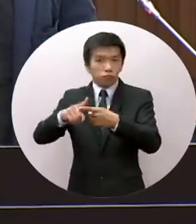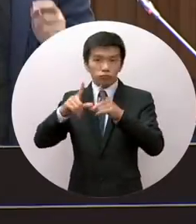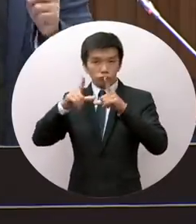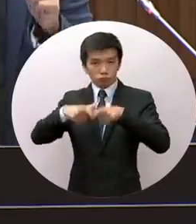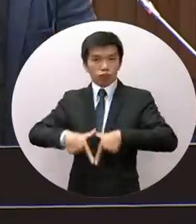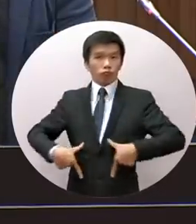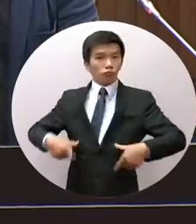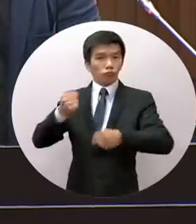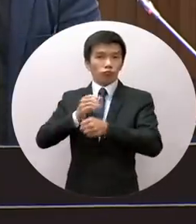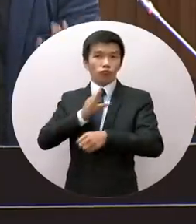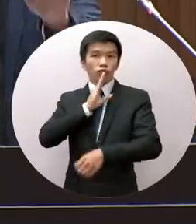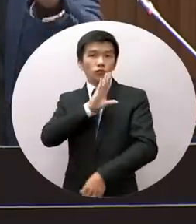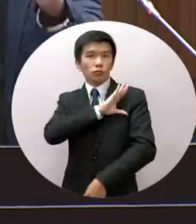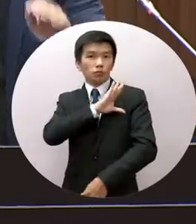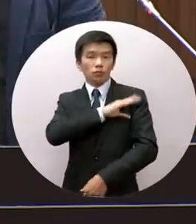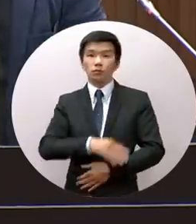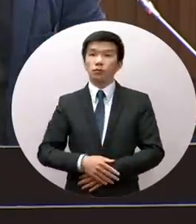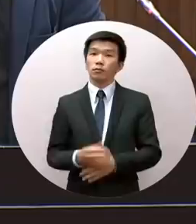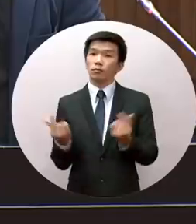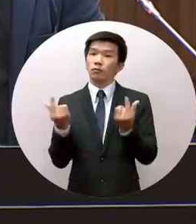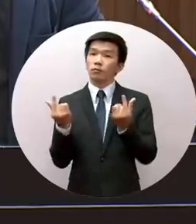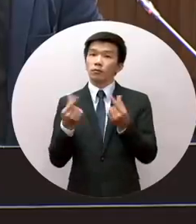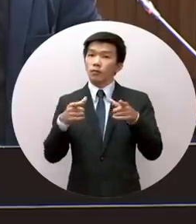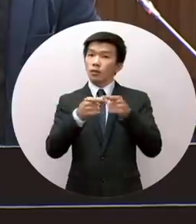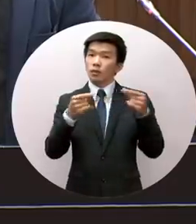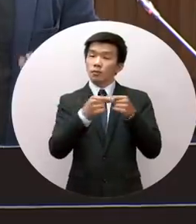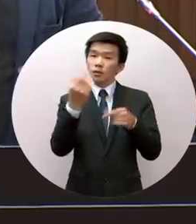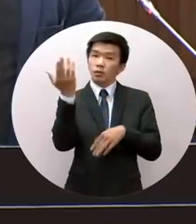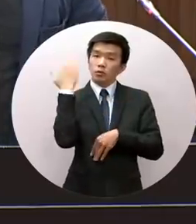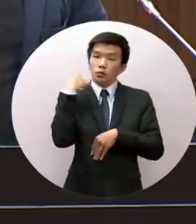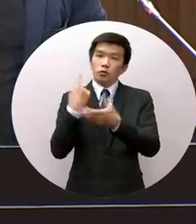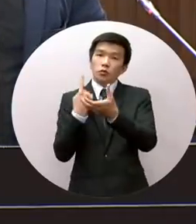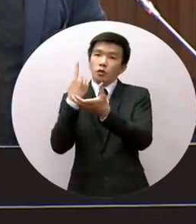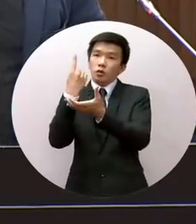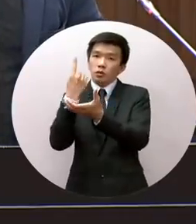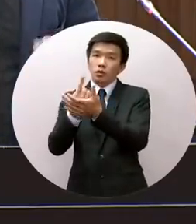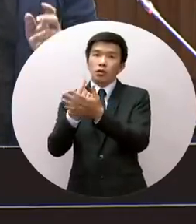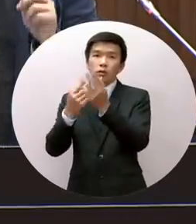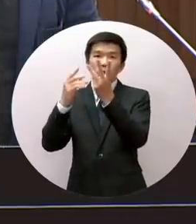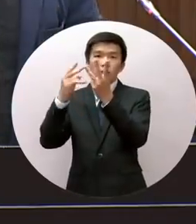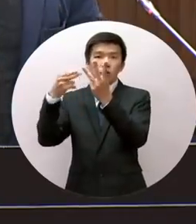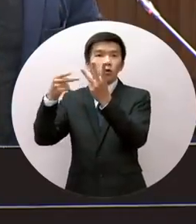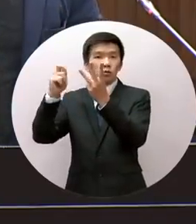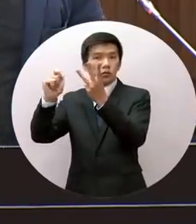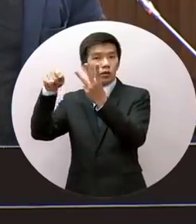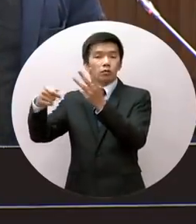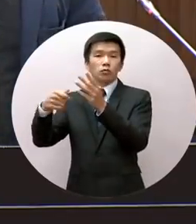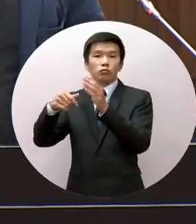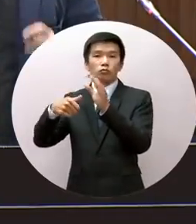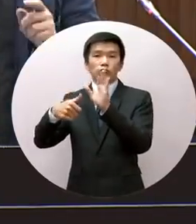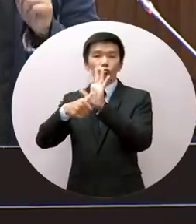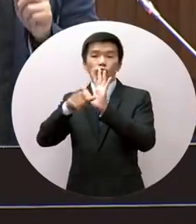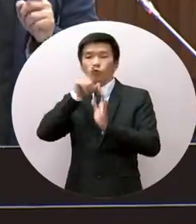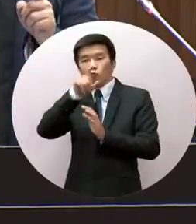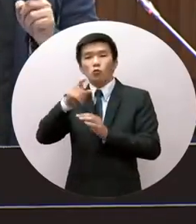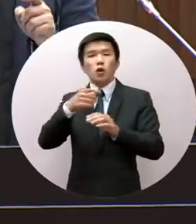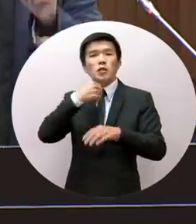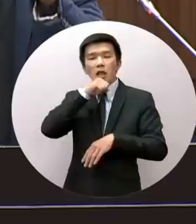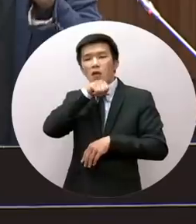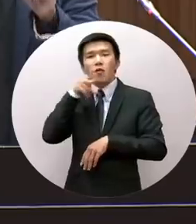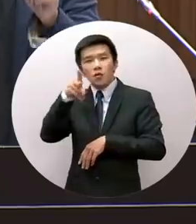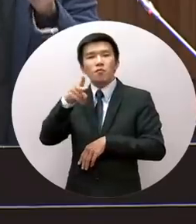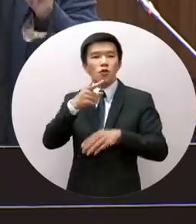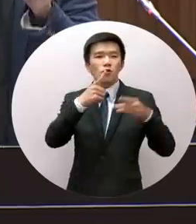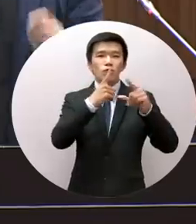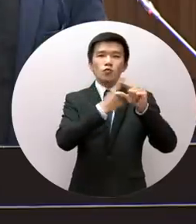哈，日本在 WHA 的发言，为什么每次都不明讲台湾，也不明讲中华民国？为什么每次都